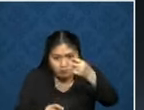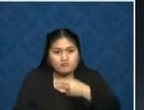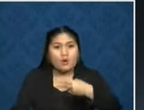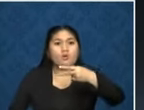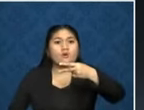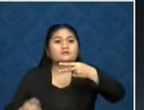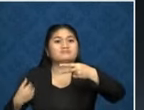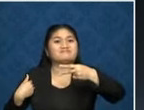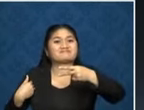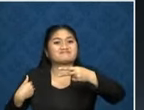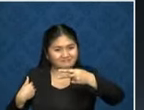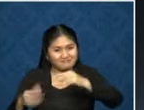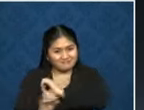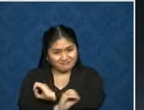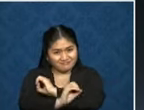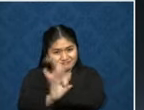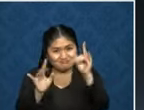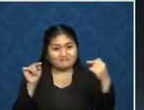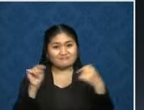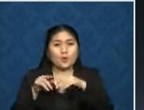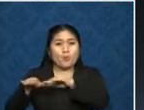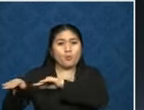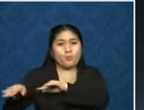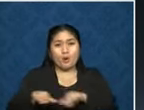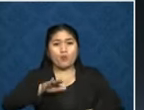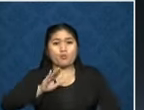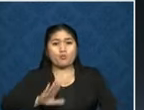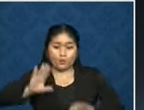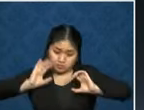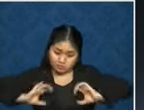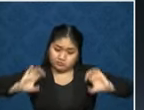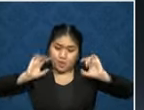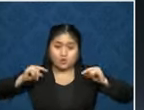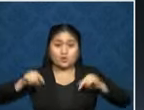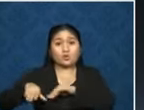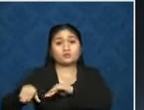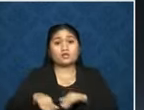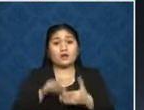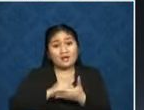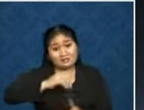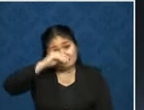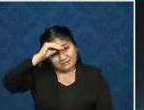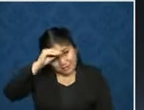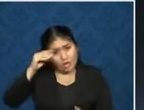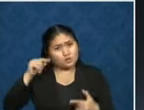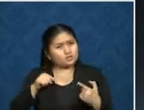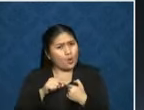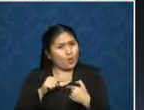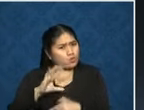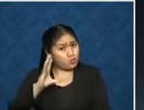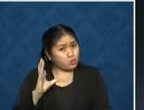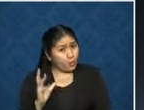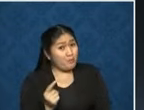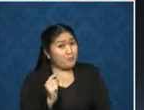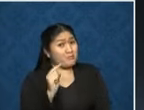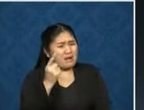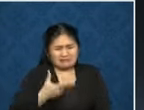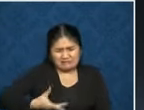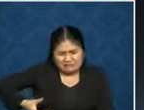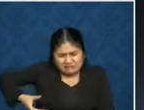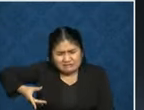ค่ะเห็นได้ชัดเลยว่าความพร้อมของรัฐในประเด็นของการเตรียมการศึกษาที่จะตอบรับกับโลกยุคใหม่ยังล่าช้